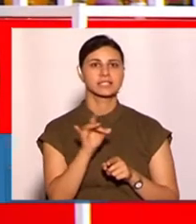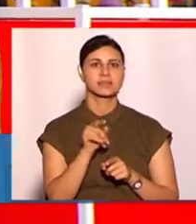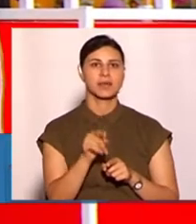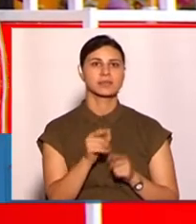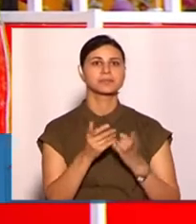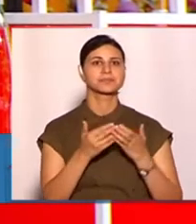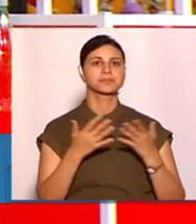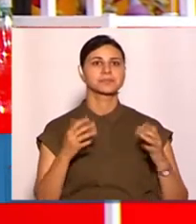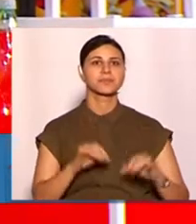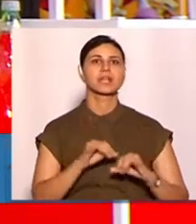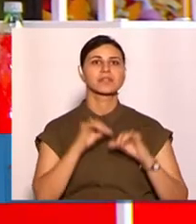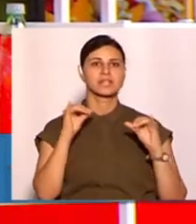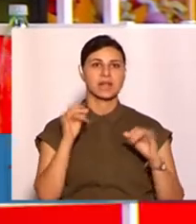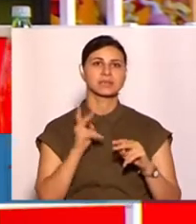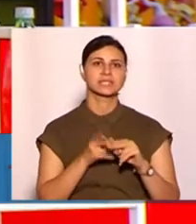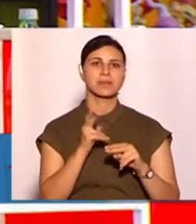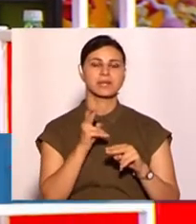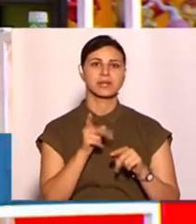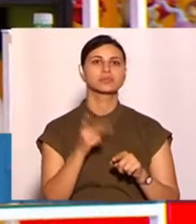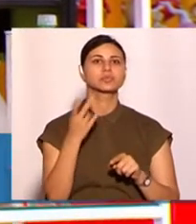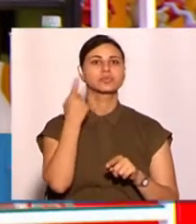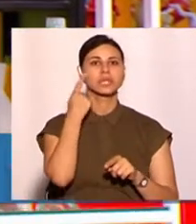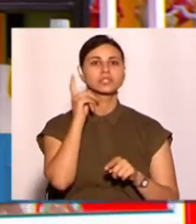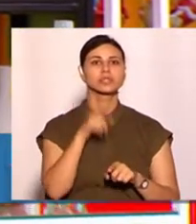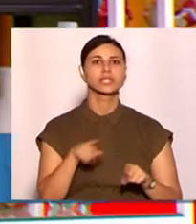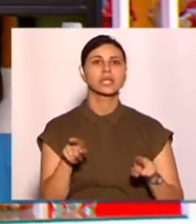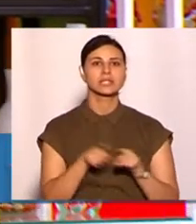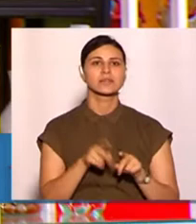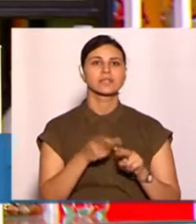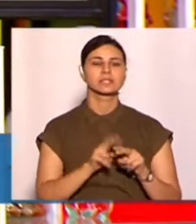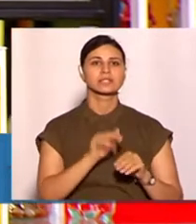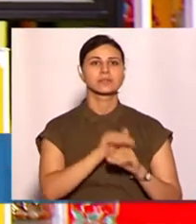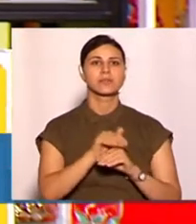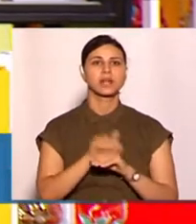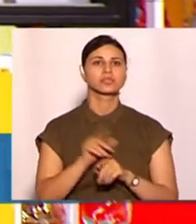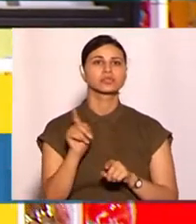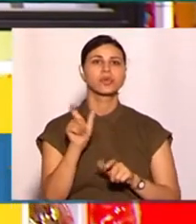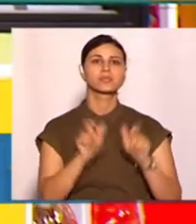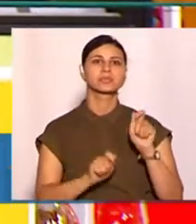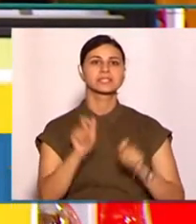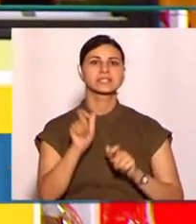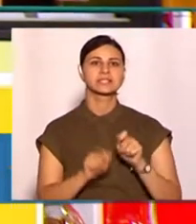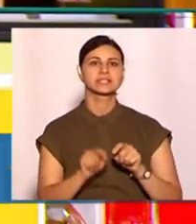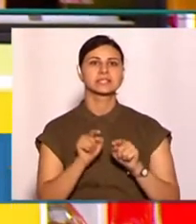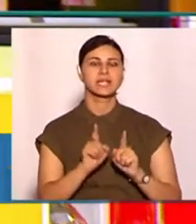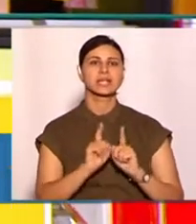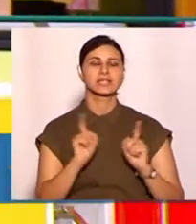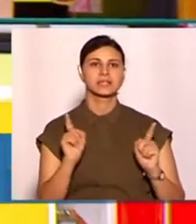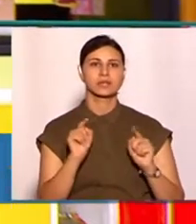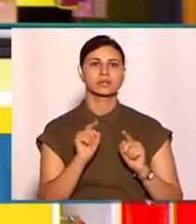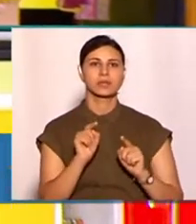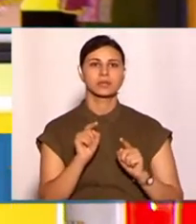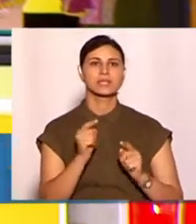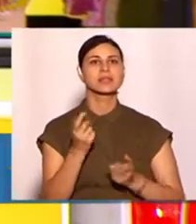სიმსივნური პროცესის განვითარებას აფერხებს. გაითვალისწინეს აგრეთვე ის ფაქტიც, რომ რძის ნაწარმიდან განსაკუთრებით